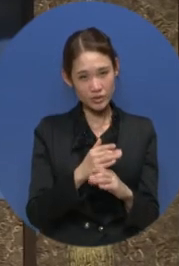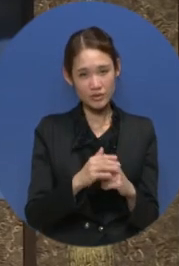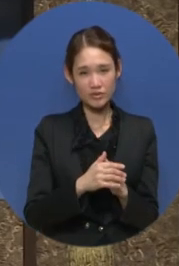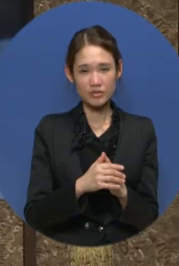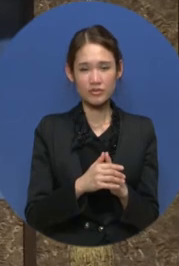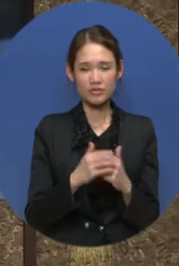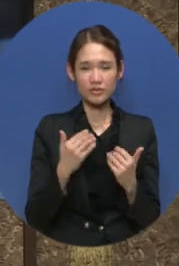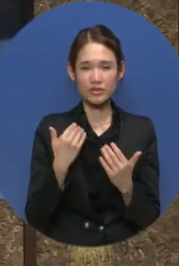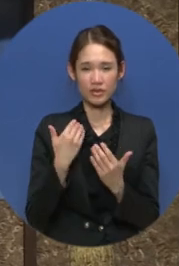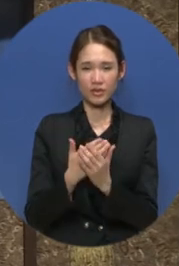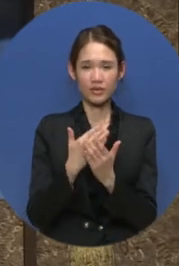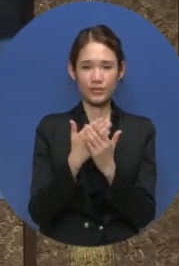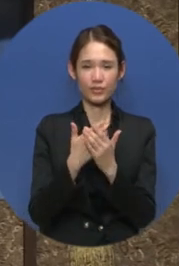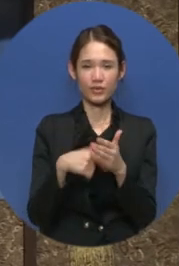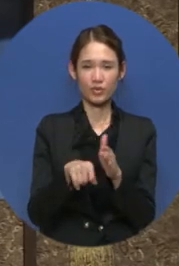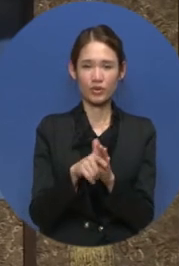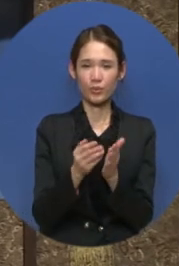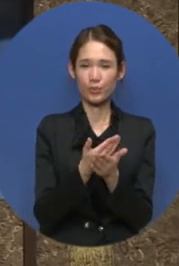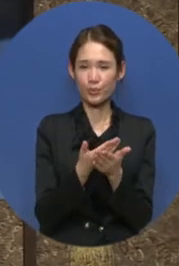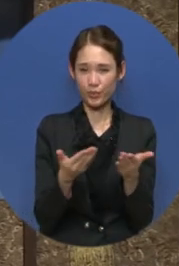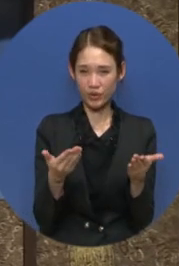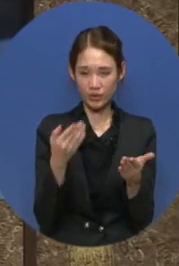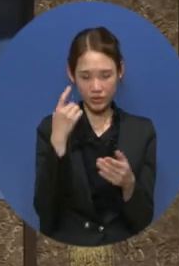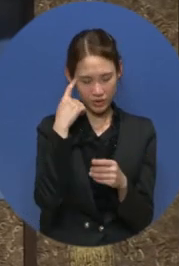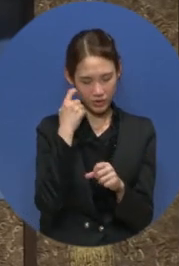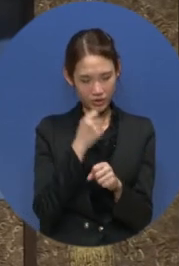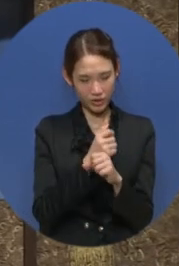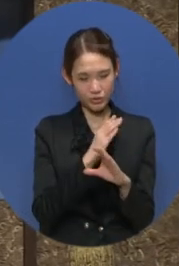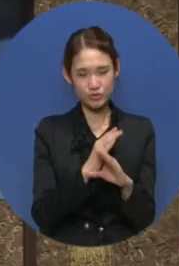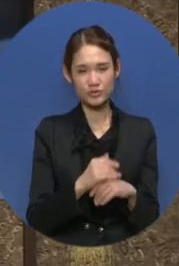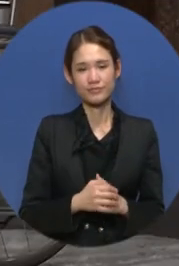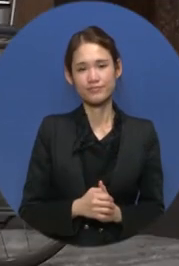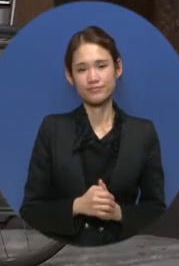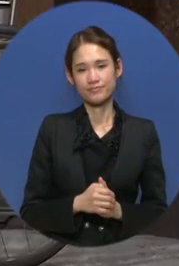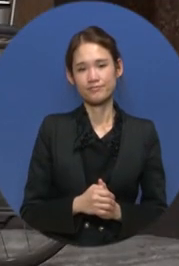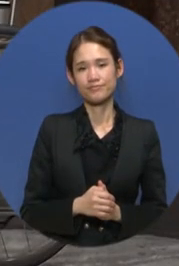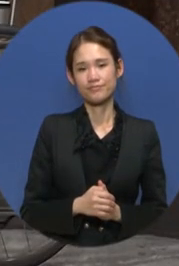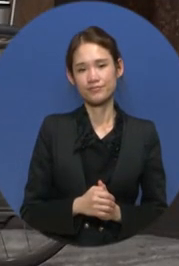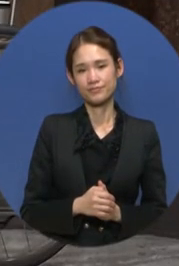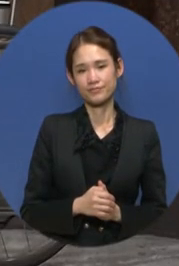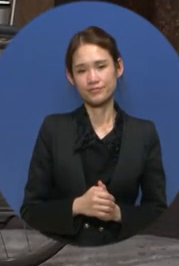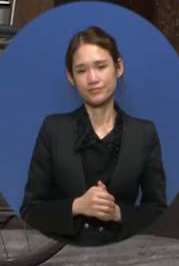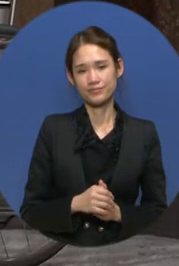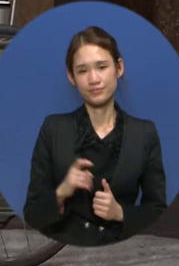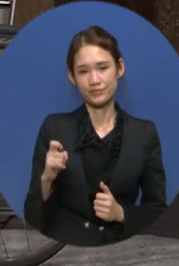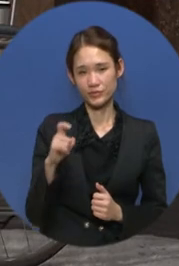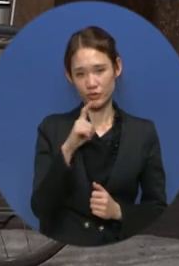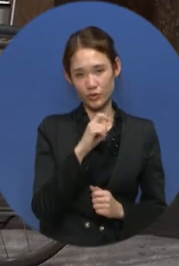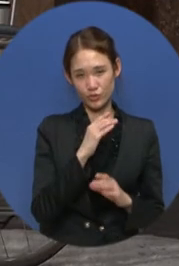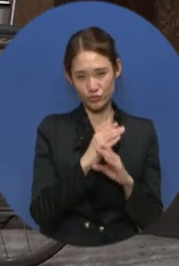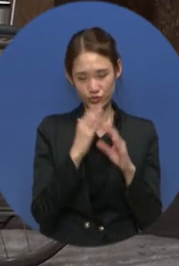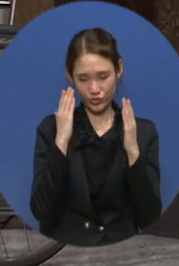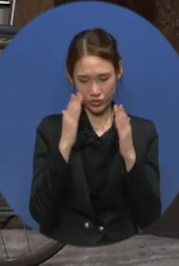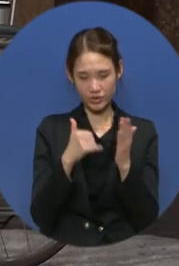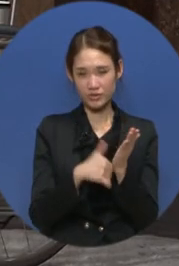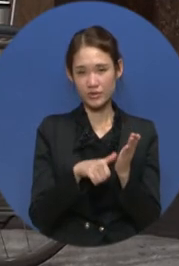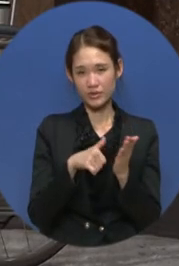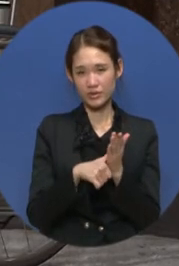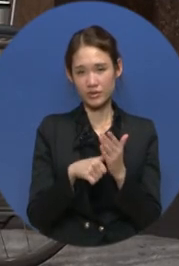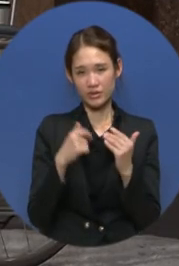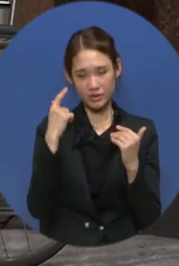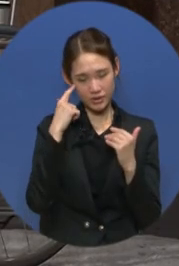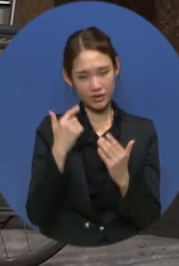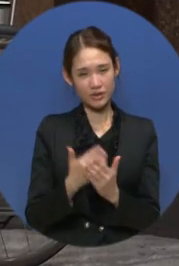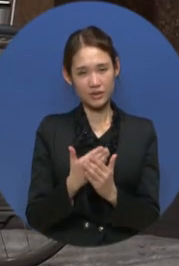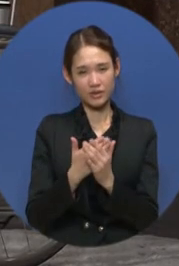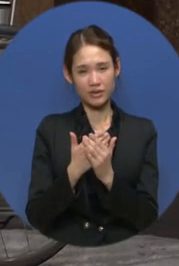앞으로 개발해서 좀 보급하려고 생각하고 있습니다. 아, 그러니까 항균을 중점적으로 네. 제품을